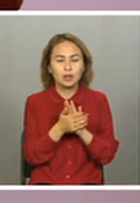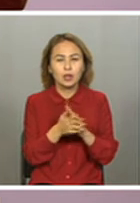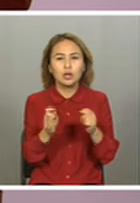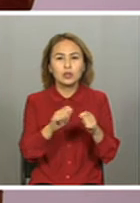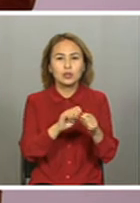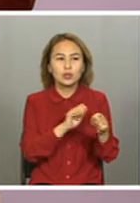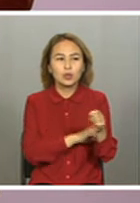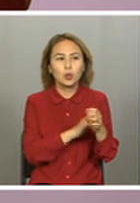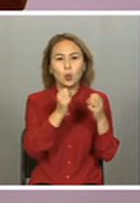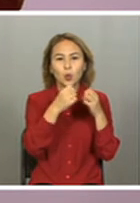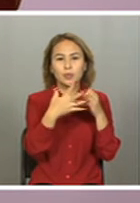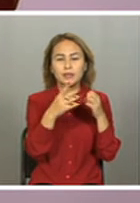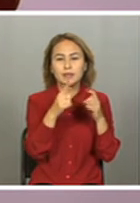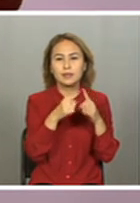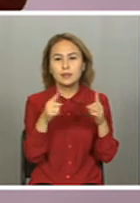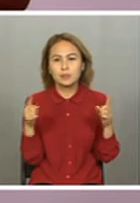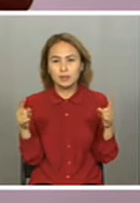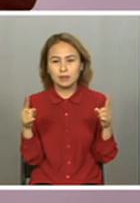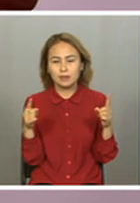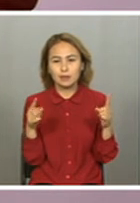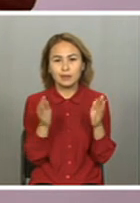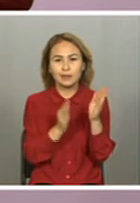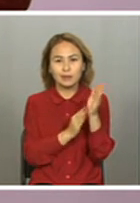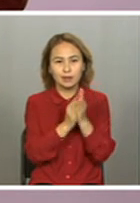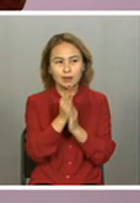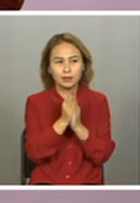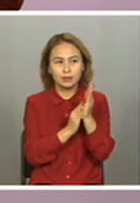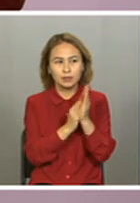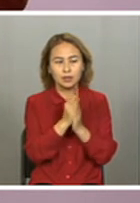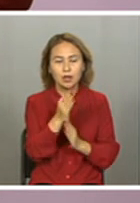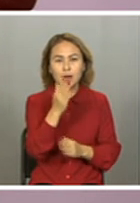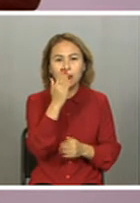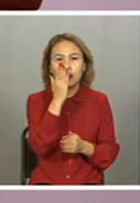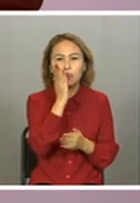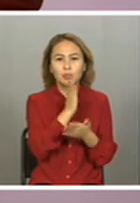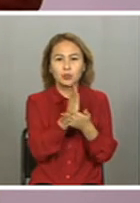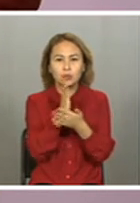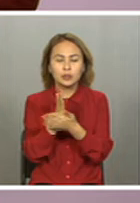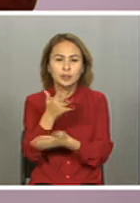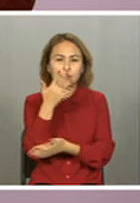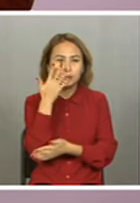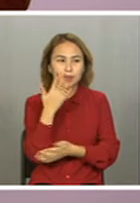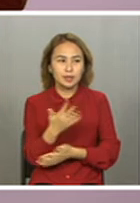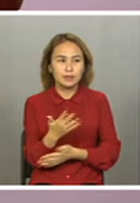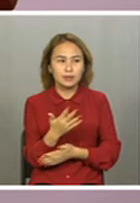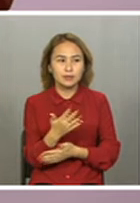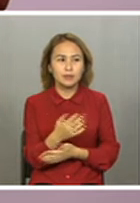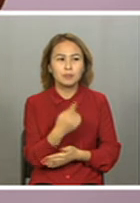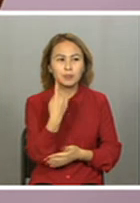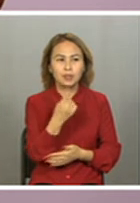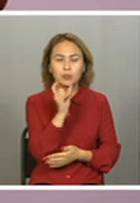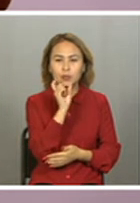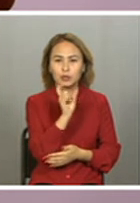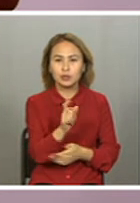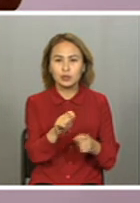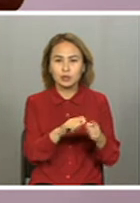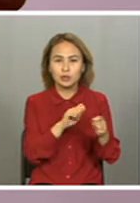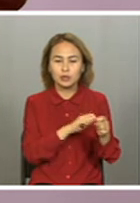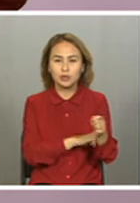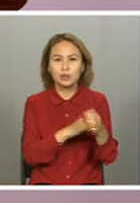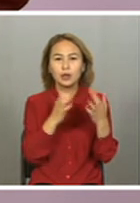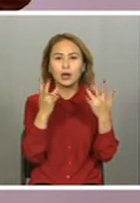алайық. Ұзындығы 15 сантиметр қияр бөлінді 5 бөлікке. Бір бөлігінің